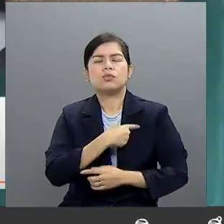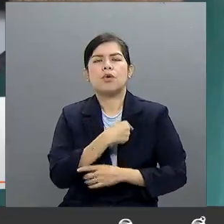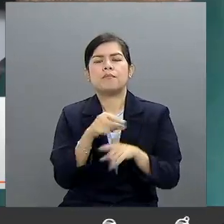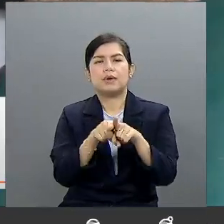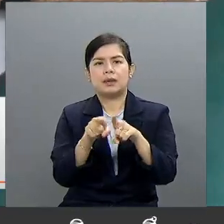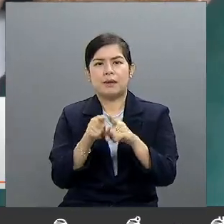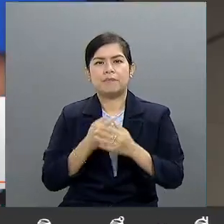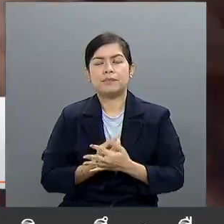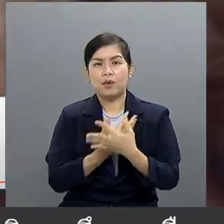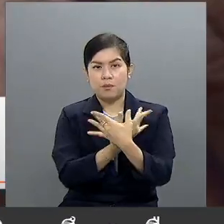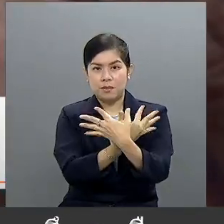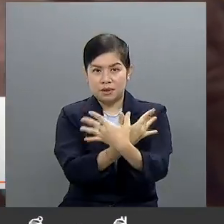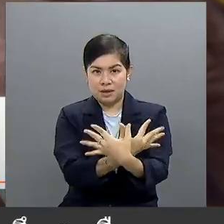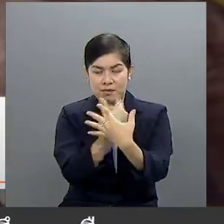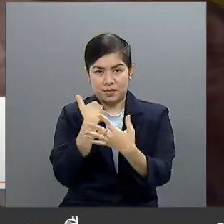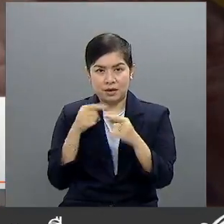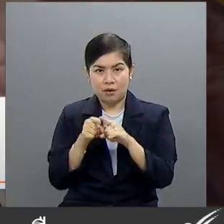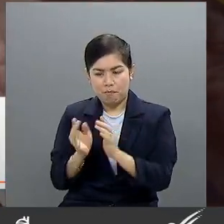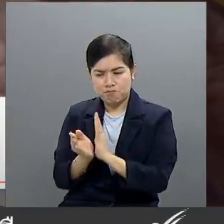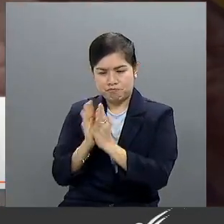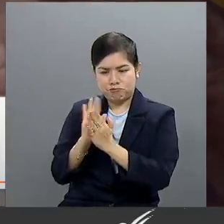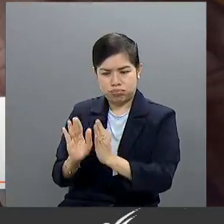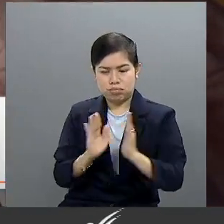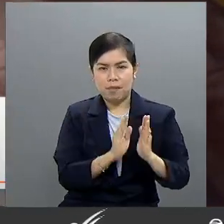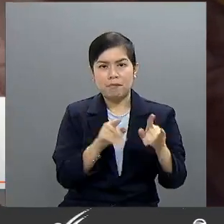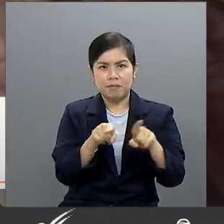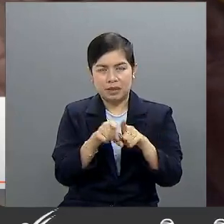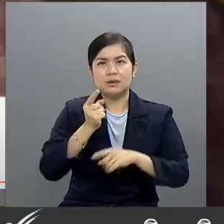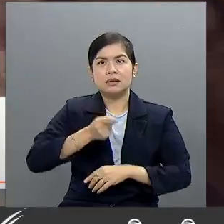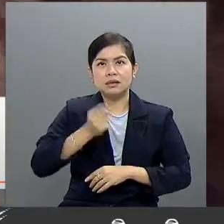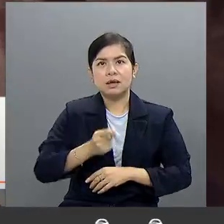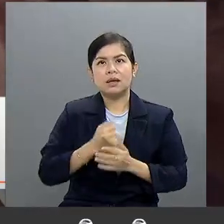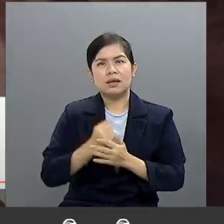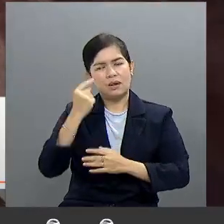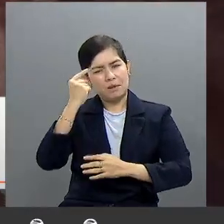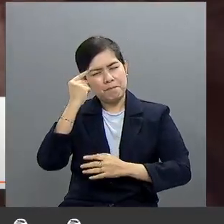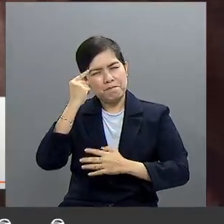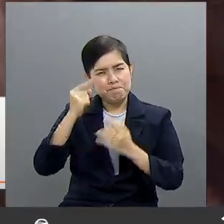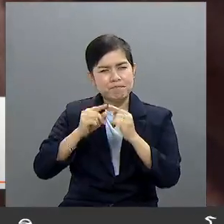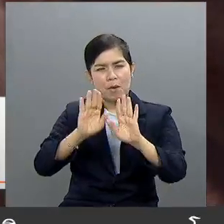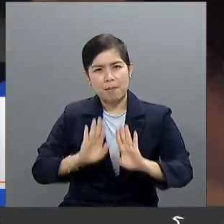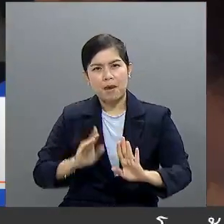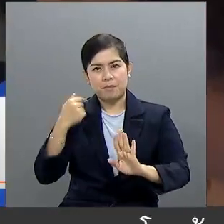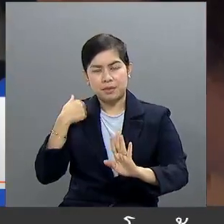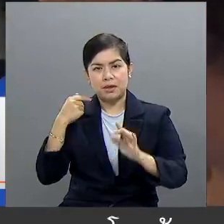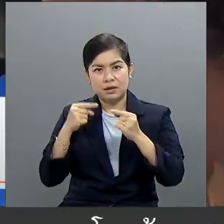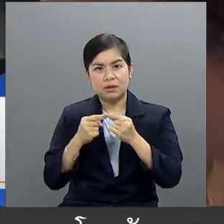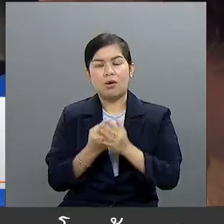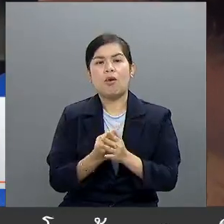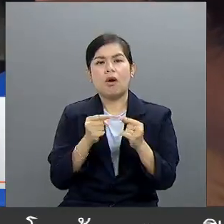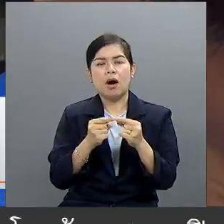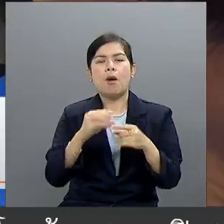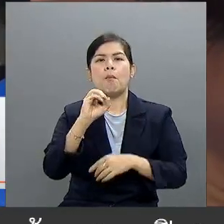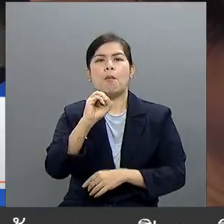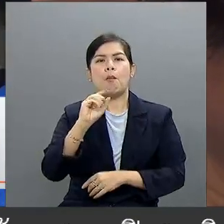วให้เหมือนของจริงมากที่สุดนี่คือความตั้งใจของคุณดำรงกิจเลยนะคะและเป็นผลิตภัณฑ์โอท็อปของจังหวัดสงขลาที่สร้